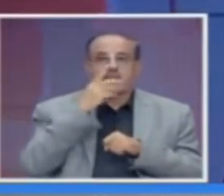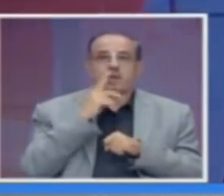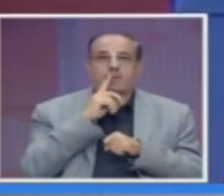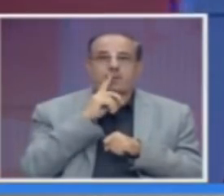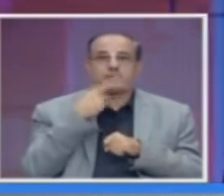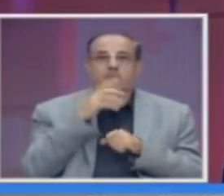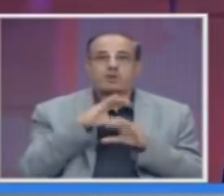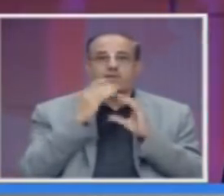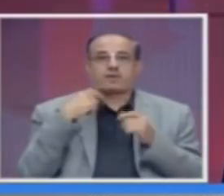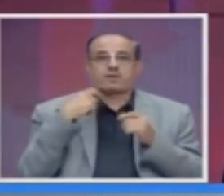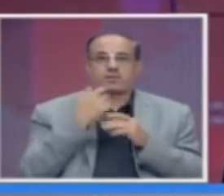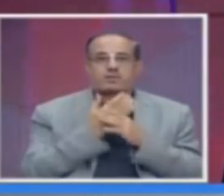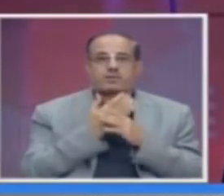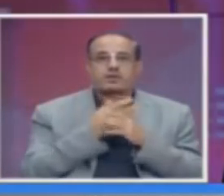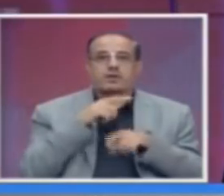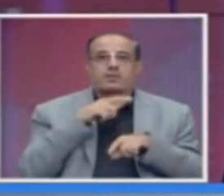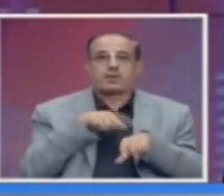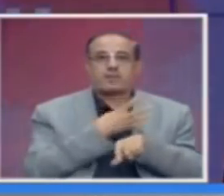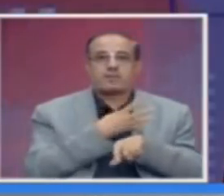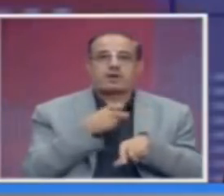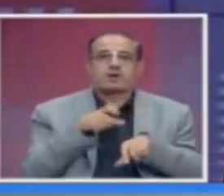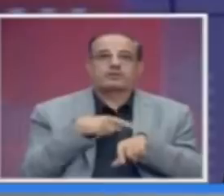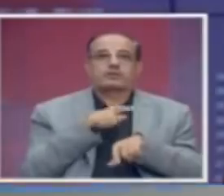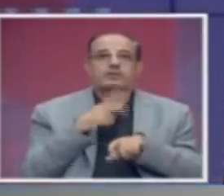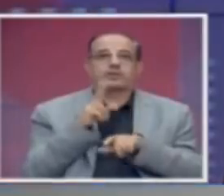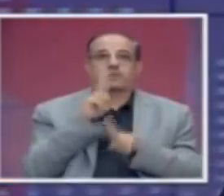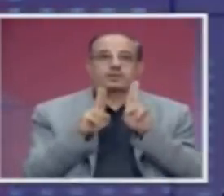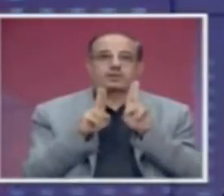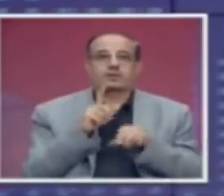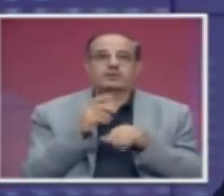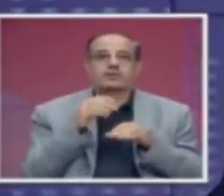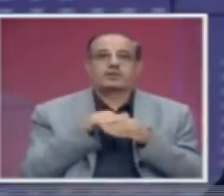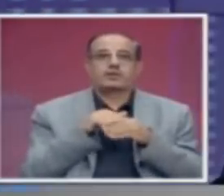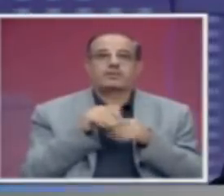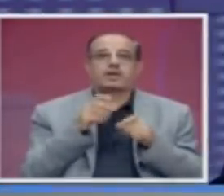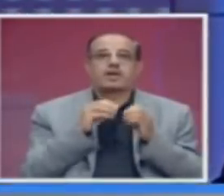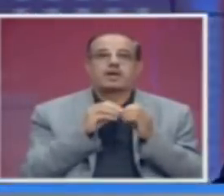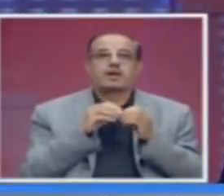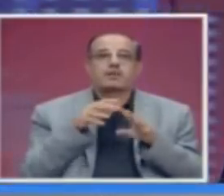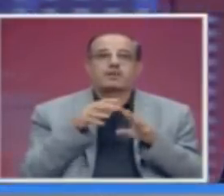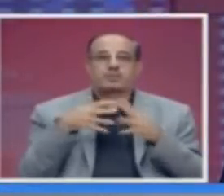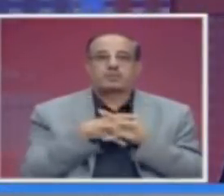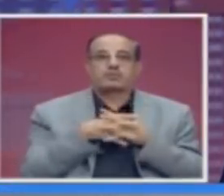السفيرة نبيلة مكرم أن فريق الوزارة يعمل على مدار الساعة لاستقبال أسئلة واستفسارات